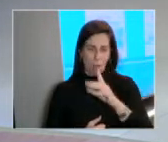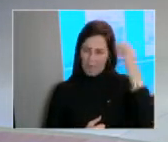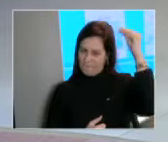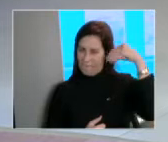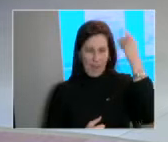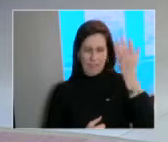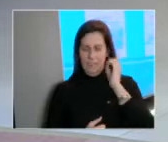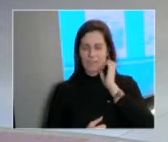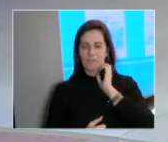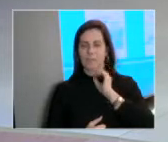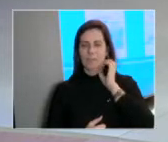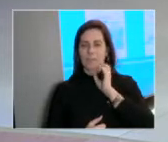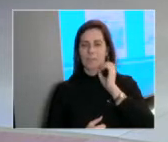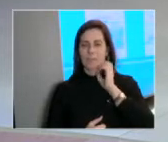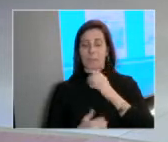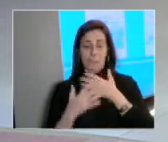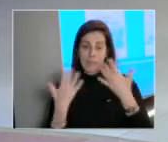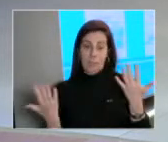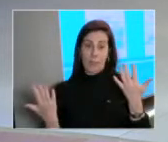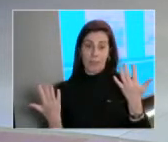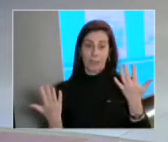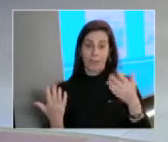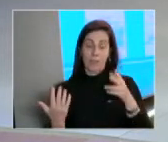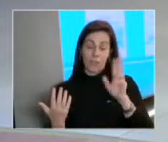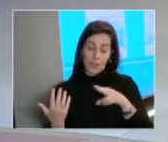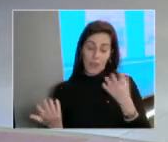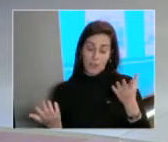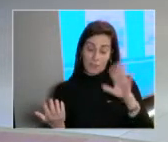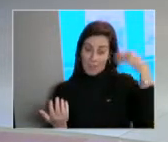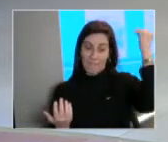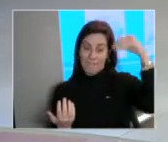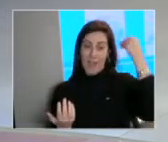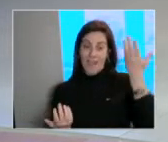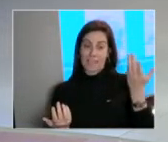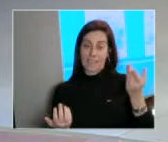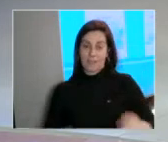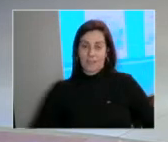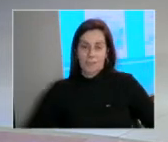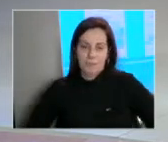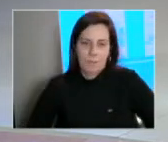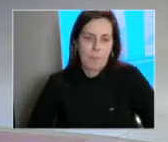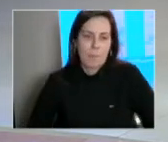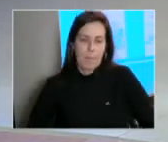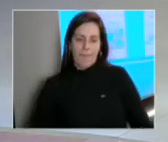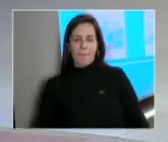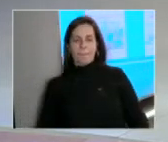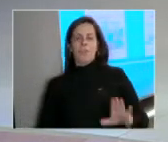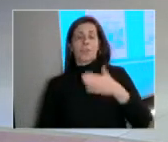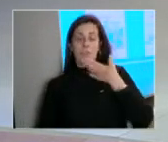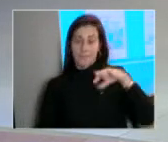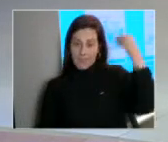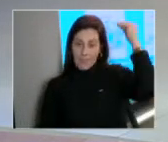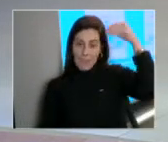הפלסטינים בעסקה הזאת. מסתבר, כן, שיש צד שני למטבע, יש צד שני לעסקה הזאת. יש את הישראלים